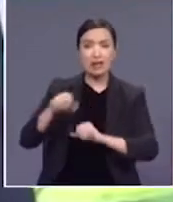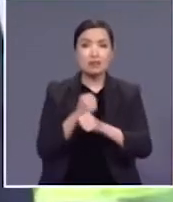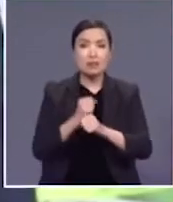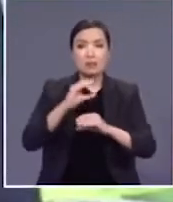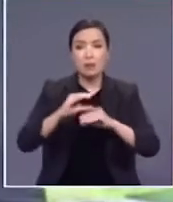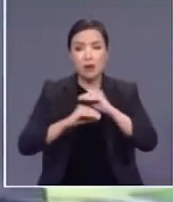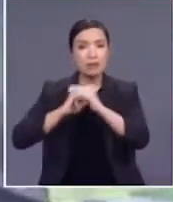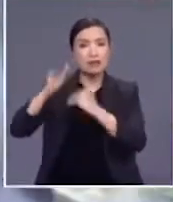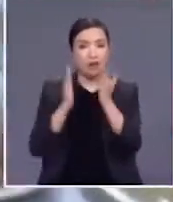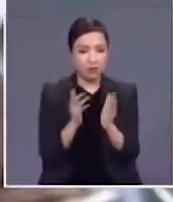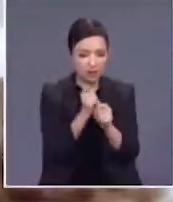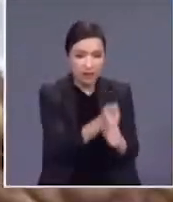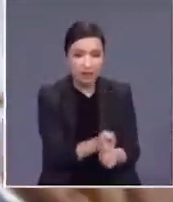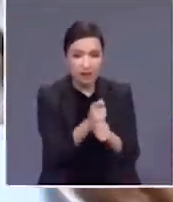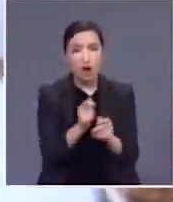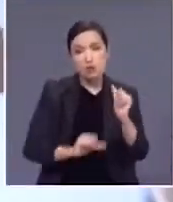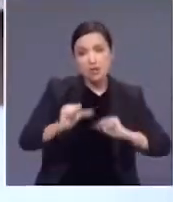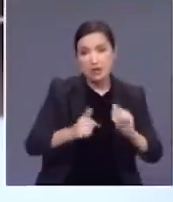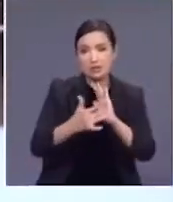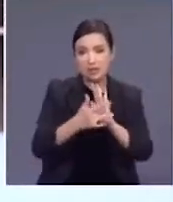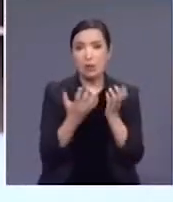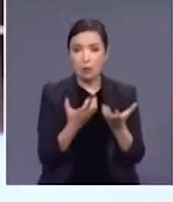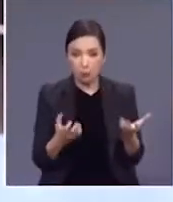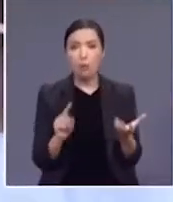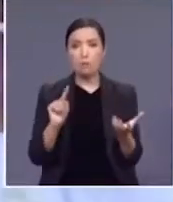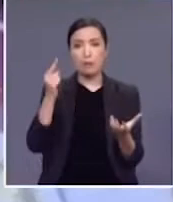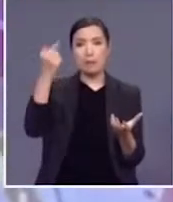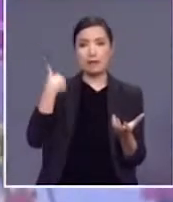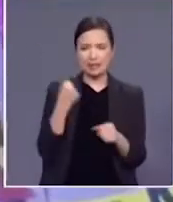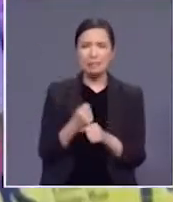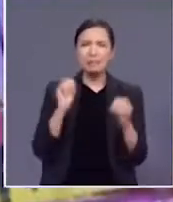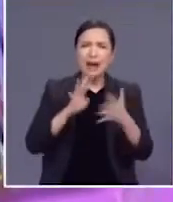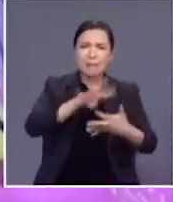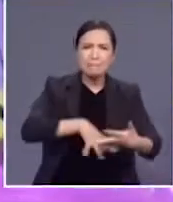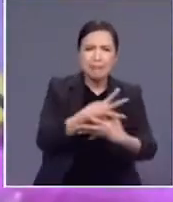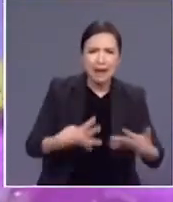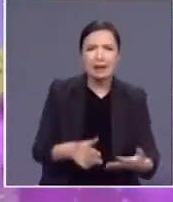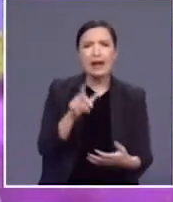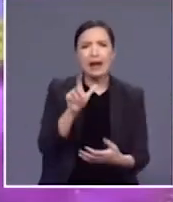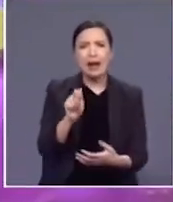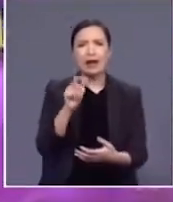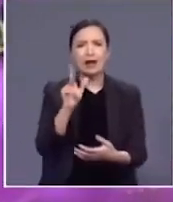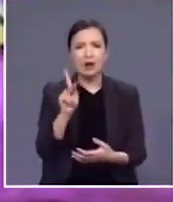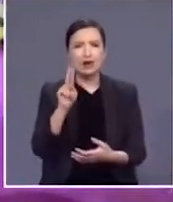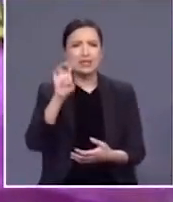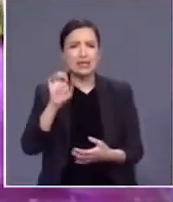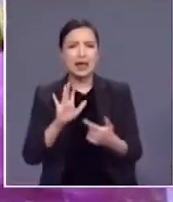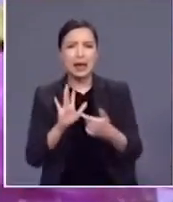การพัฒนาเกษตรกรด้วยวิทยาศาสตร์เทคโนโลยีและนวัตกรรมอินโนอาครีเหมือนกับอาครีแมปนะครับอันนี้ก็เป็นเรื่องของอินโนเวชันคือนวัตกร